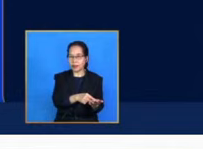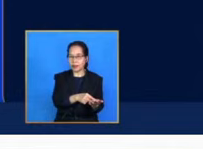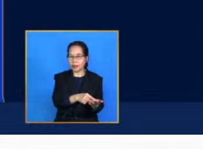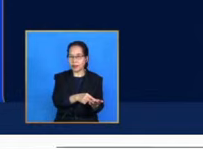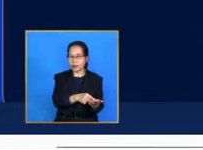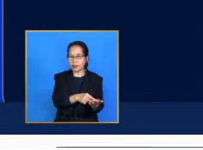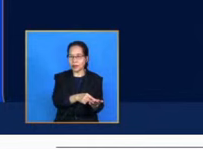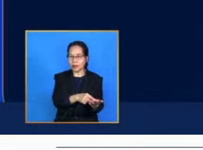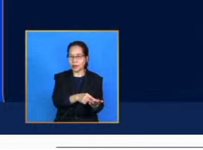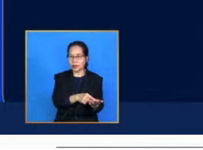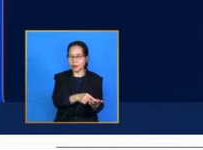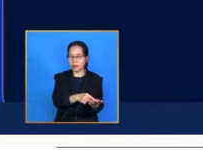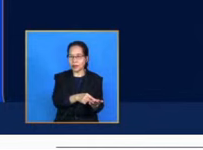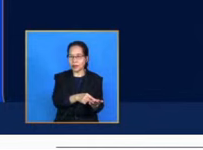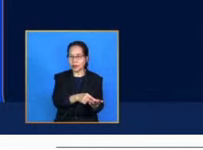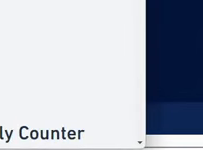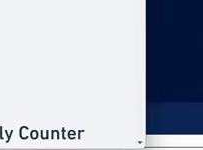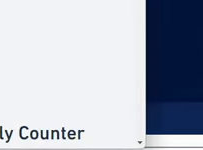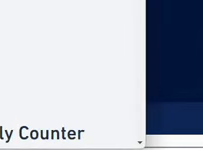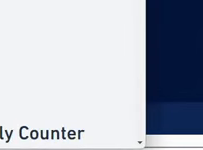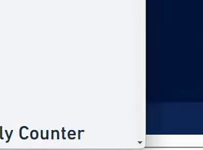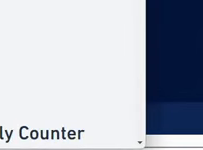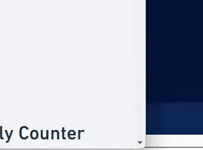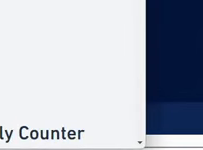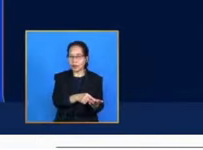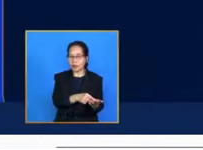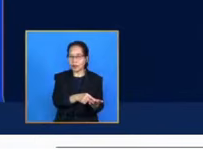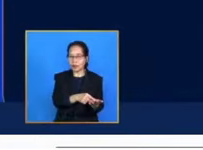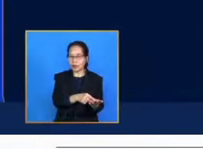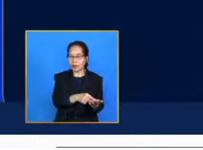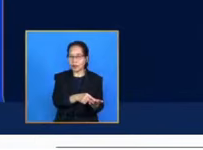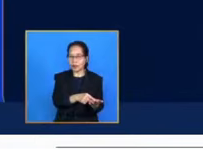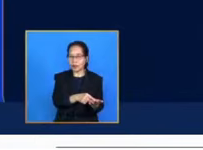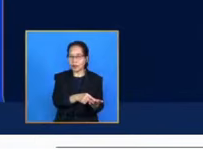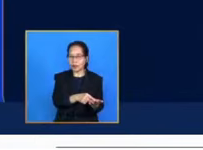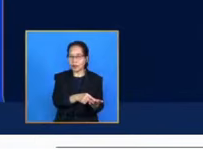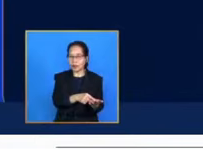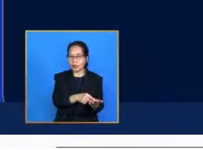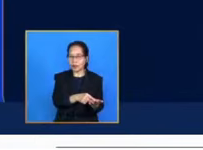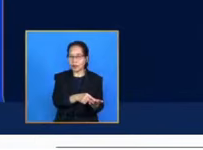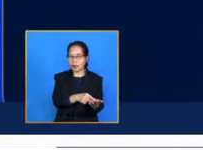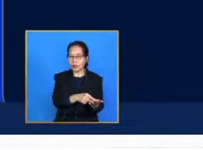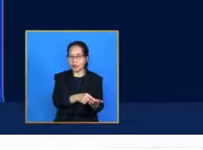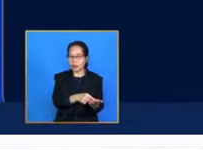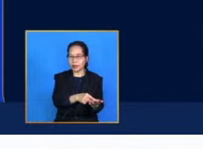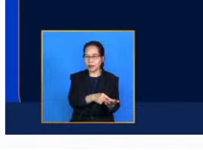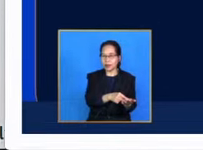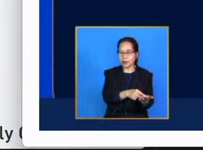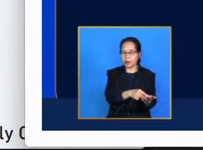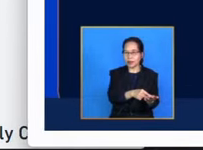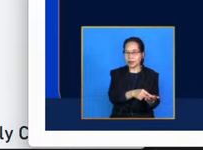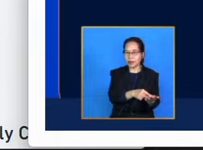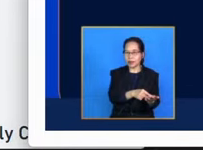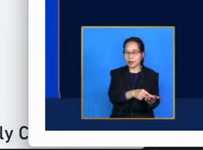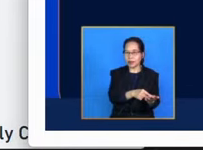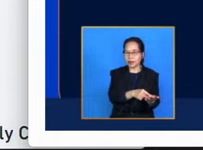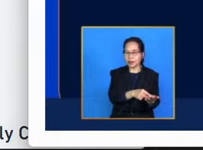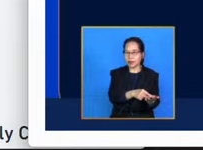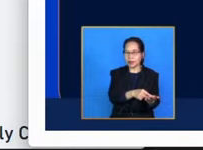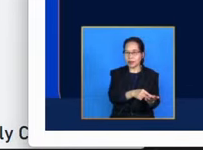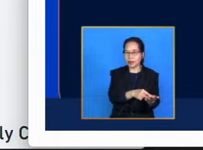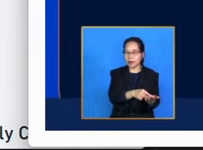na maasahan dyan sa mga worker na ano na magmamalasakit pa sa aral yan. Pero yun, ang